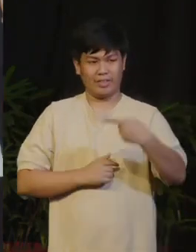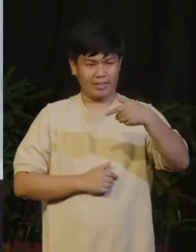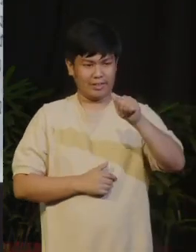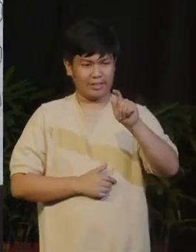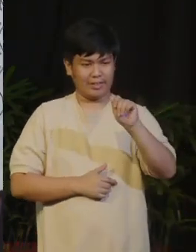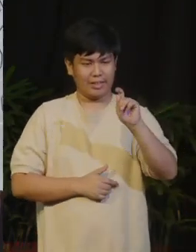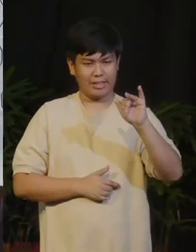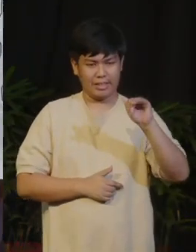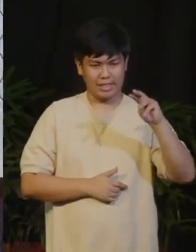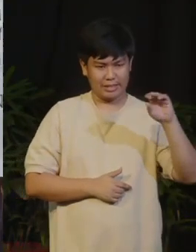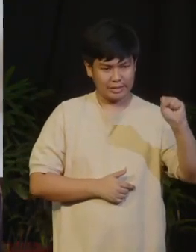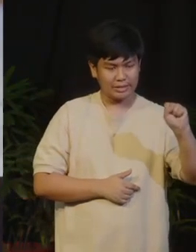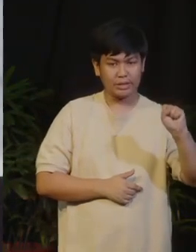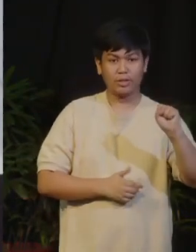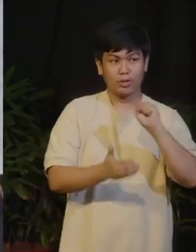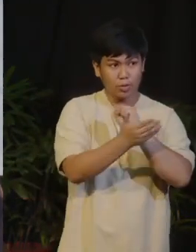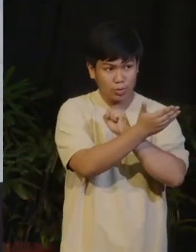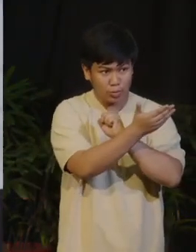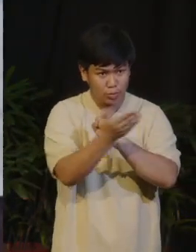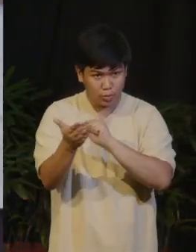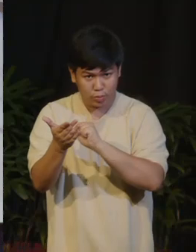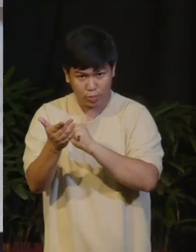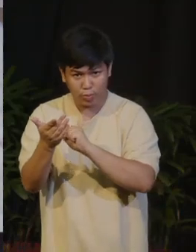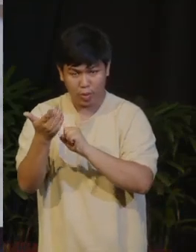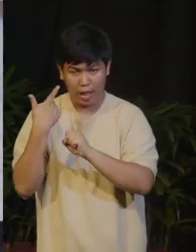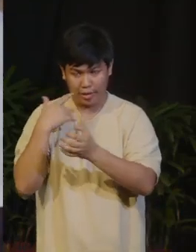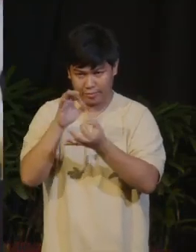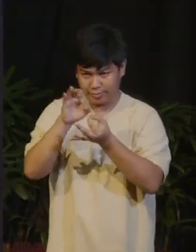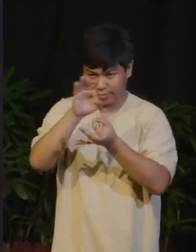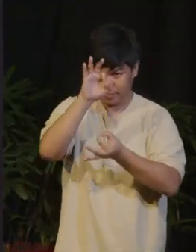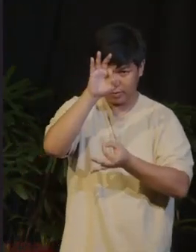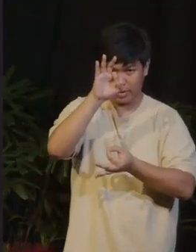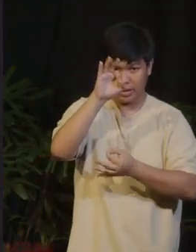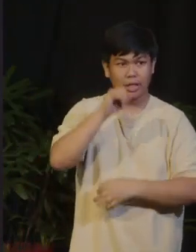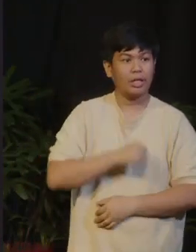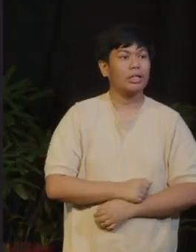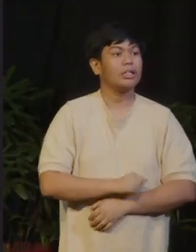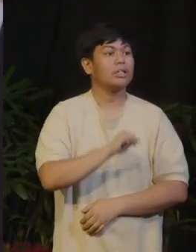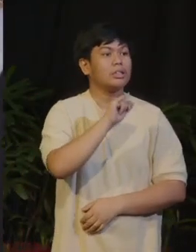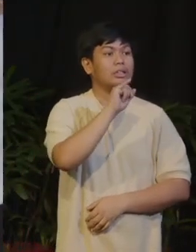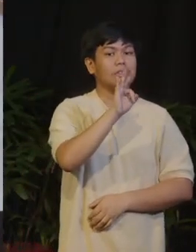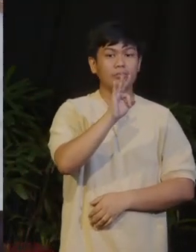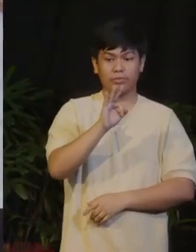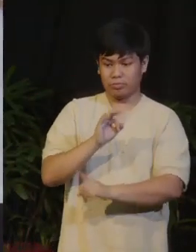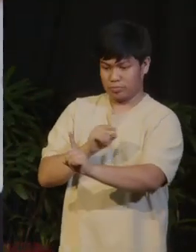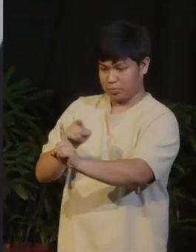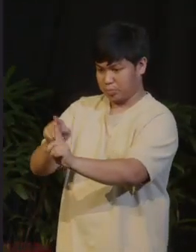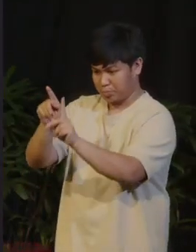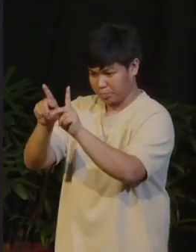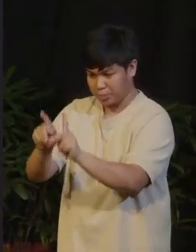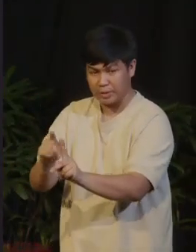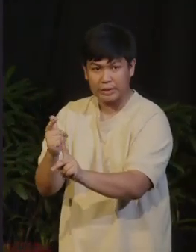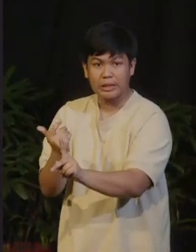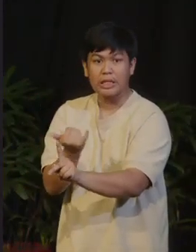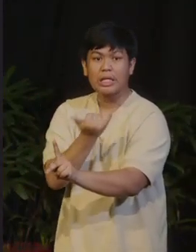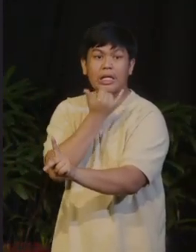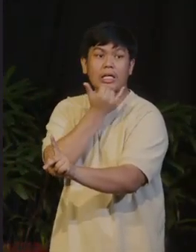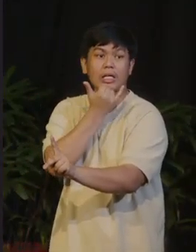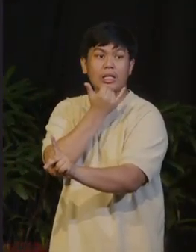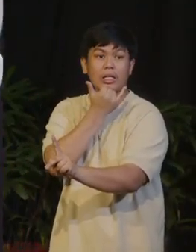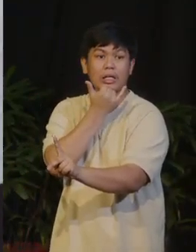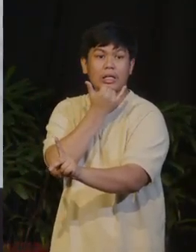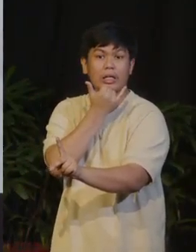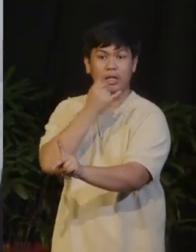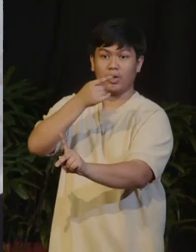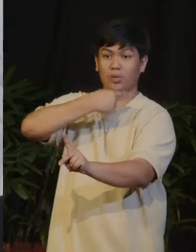who are spiritual, if anyone among you is in error, is in sin, you who are spiritual,